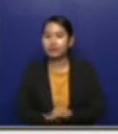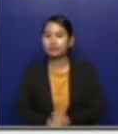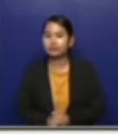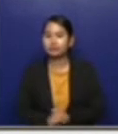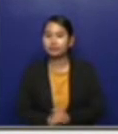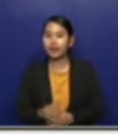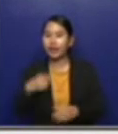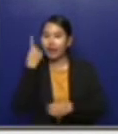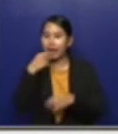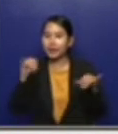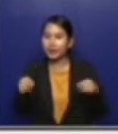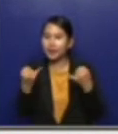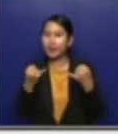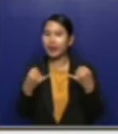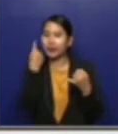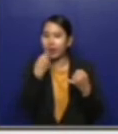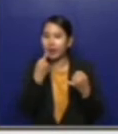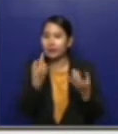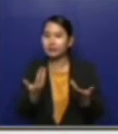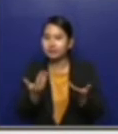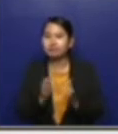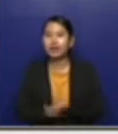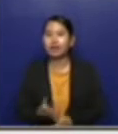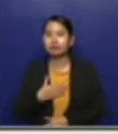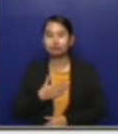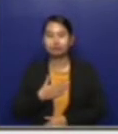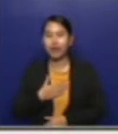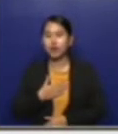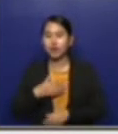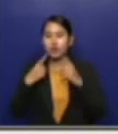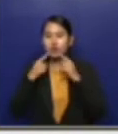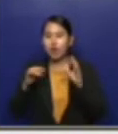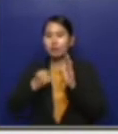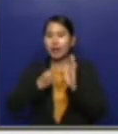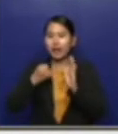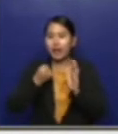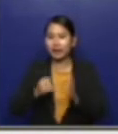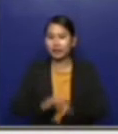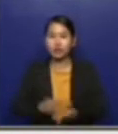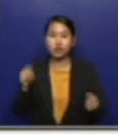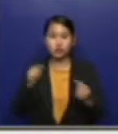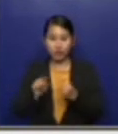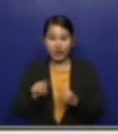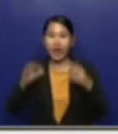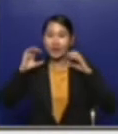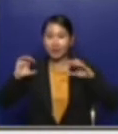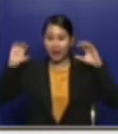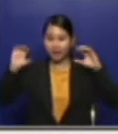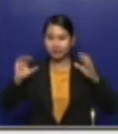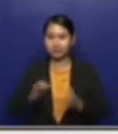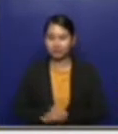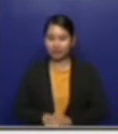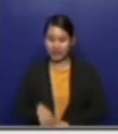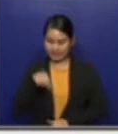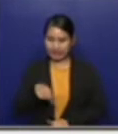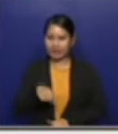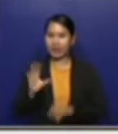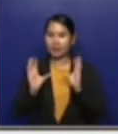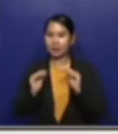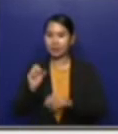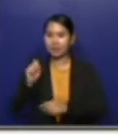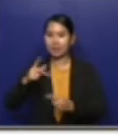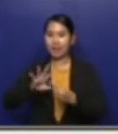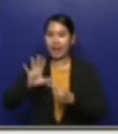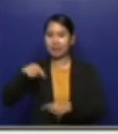ณีเราตอบไม่ยากหรอกคู่กรณีคือรัฐบาลไม่ใช่สภา